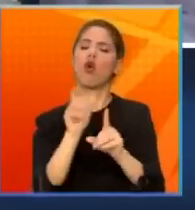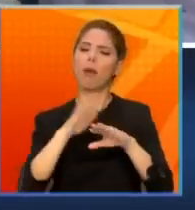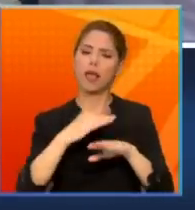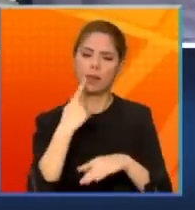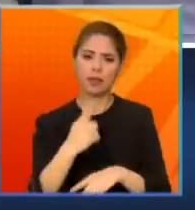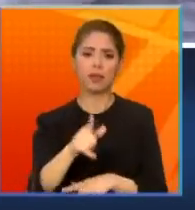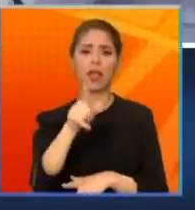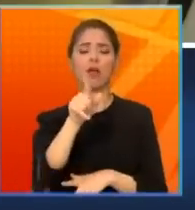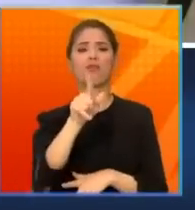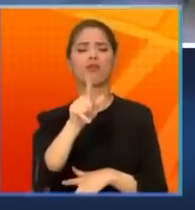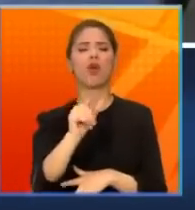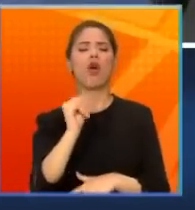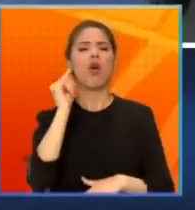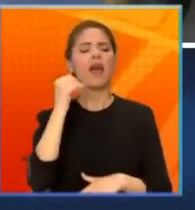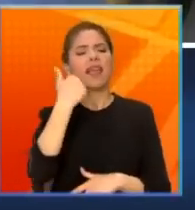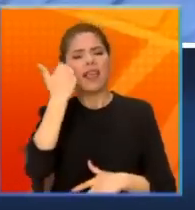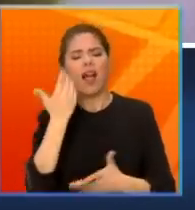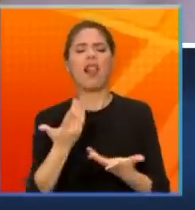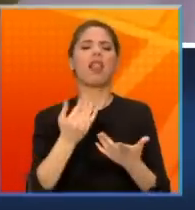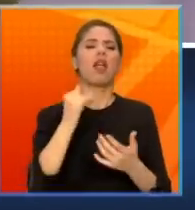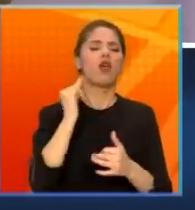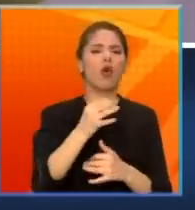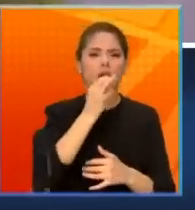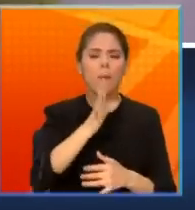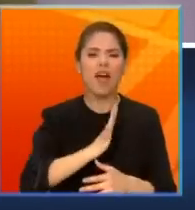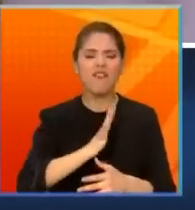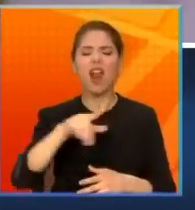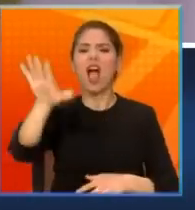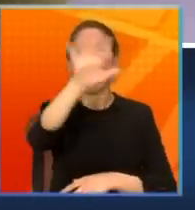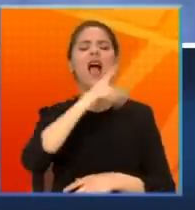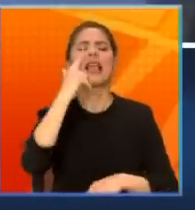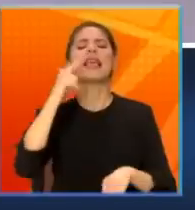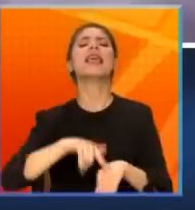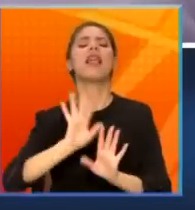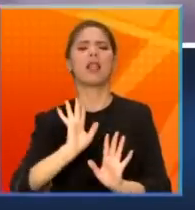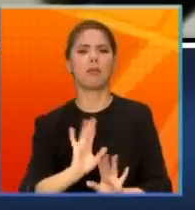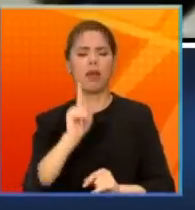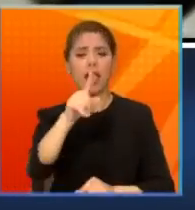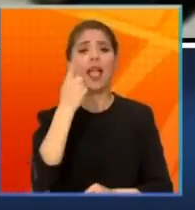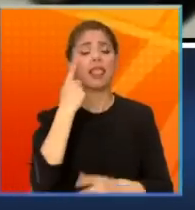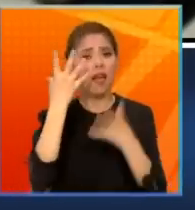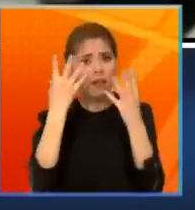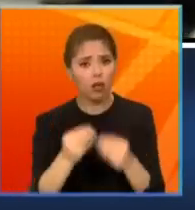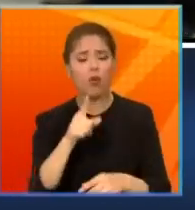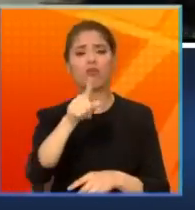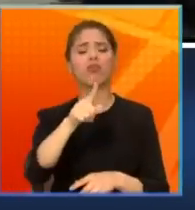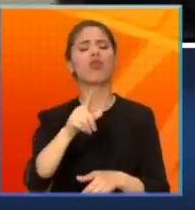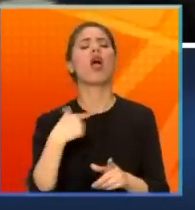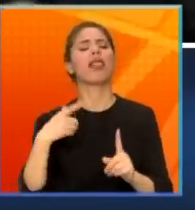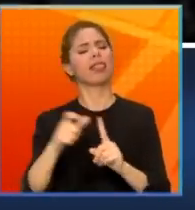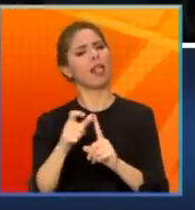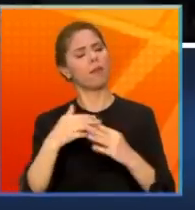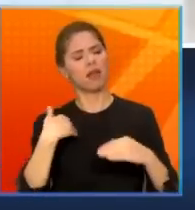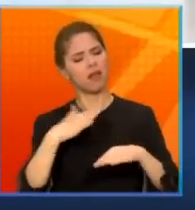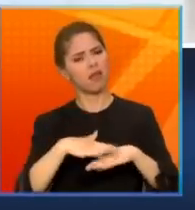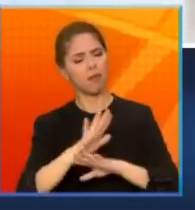kampanyası meydana getirmek isteyenlere inanmayınız. Bir defa devlet olarak biz bunların hepsinin tedbirlerini aldık.